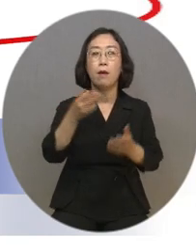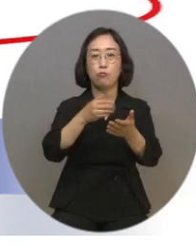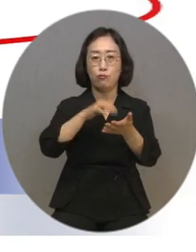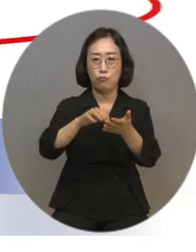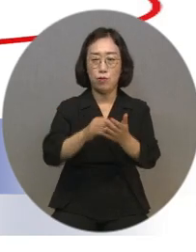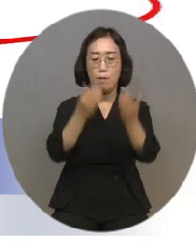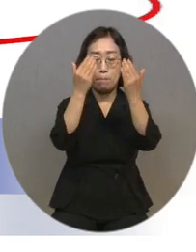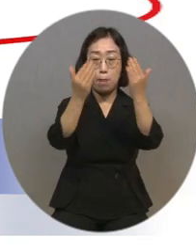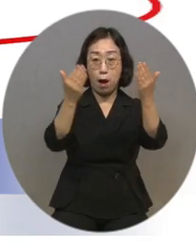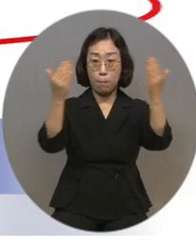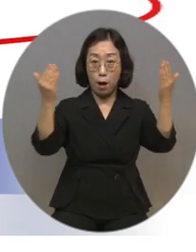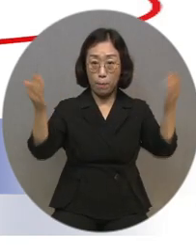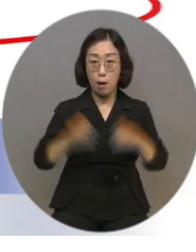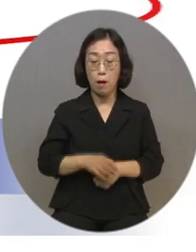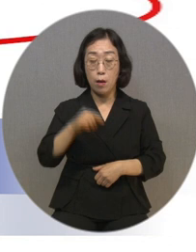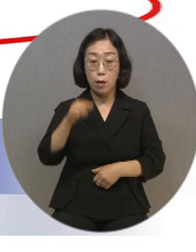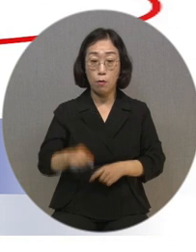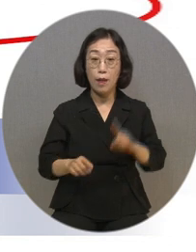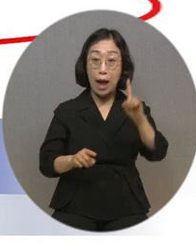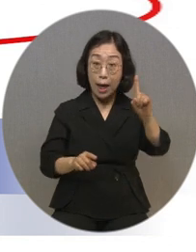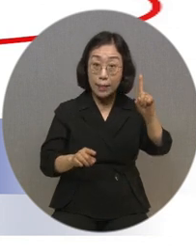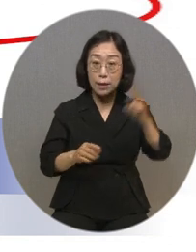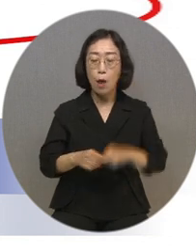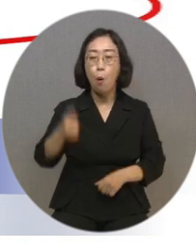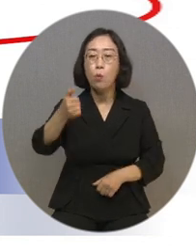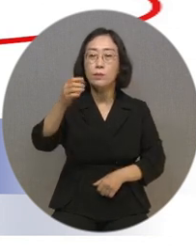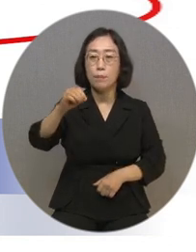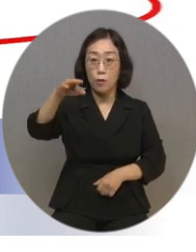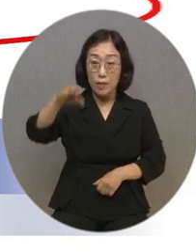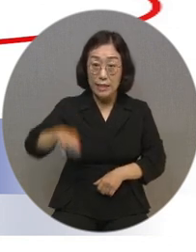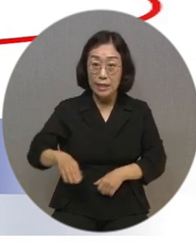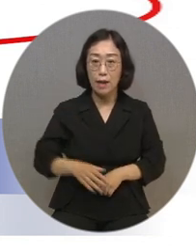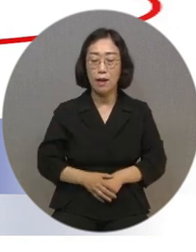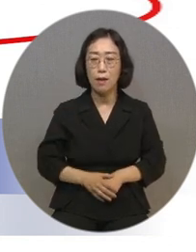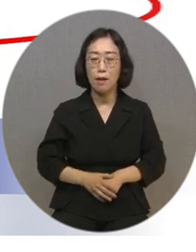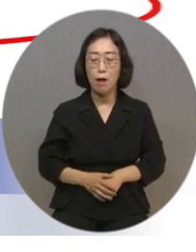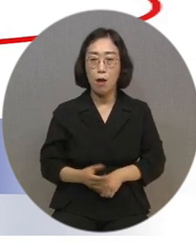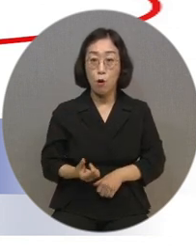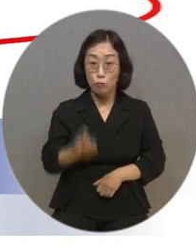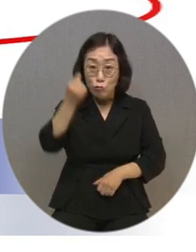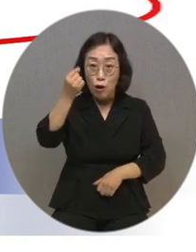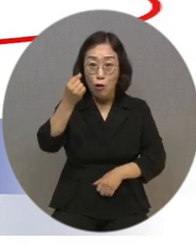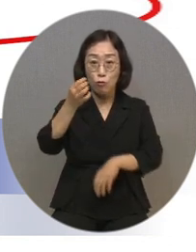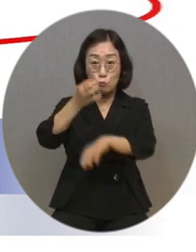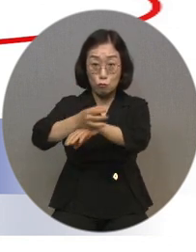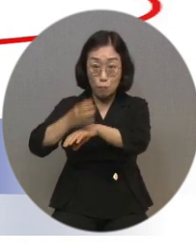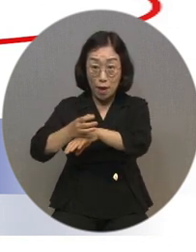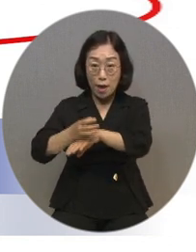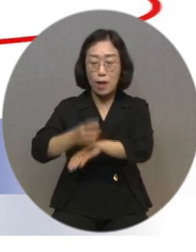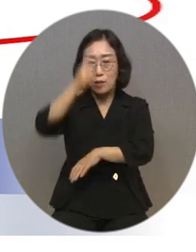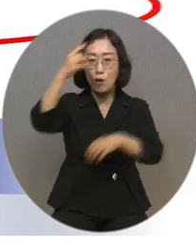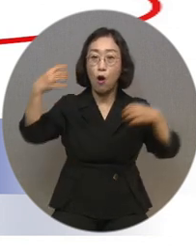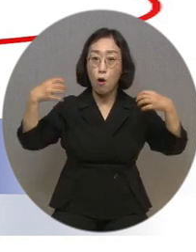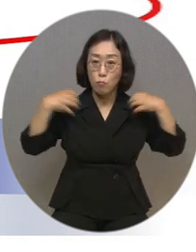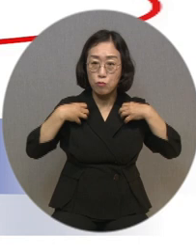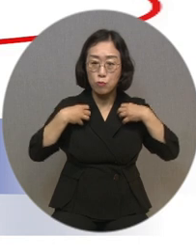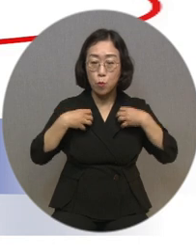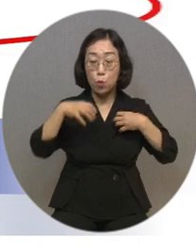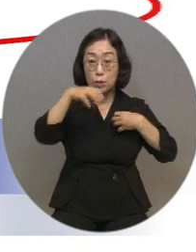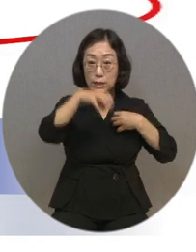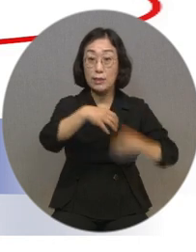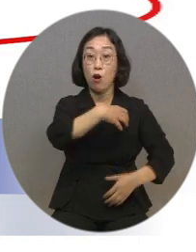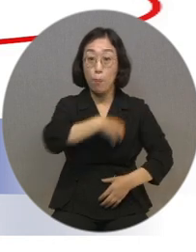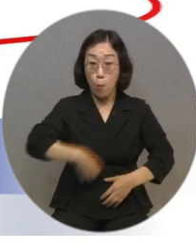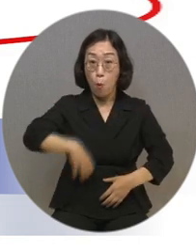특히 전시된 작품은 작품당 50만 원 이하의 가격으로 우선 구매 대상 기간인 국가 기간과 지자체